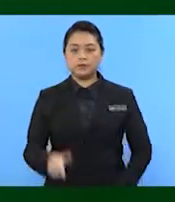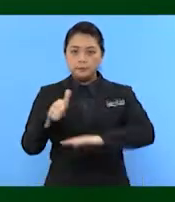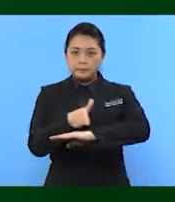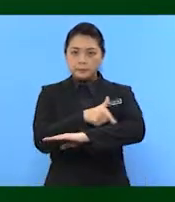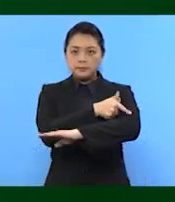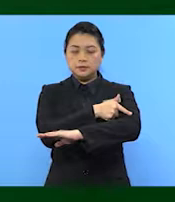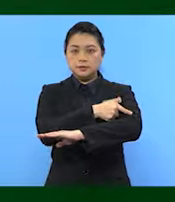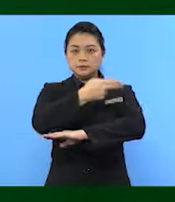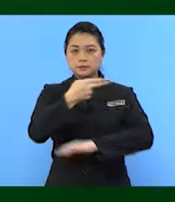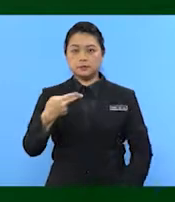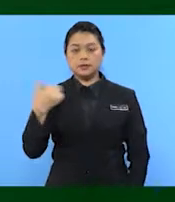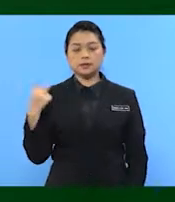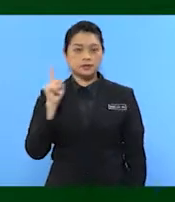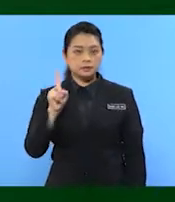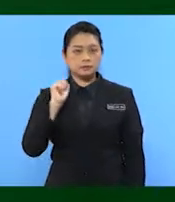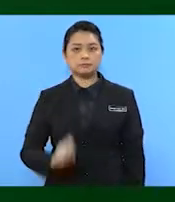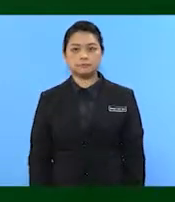hipotenuse ialah 1 unit.